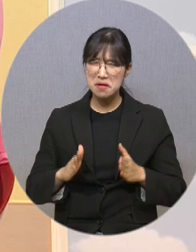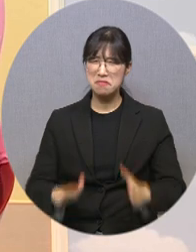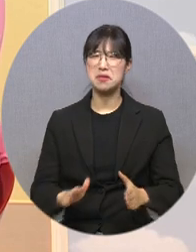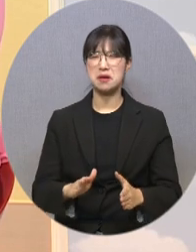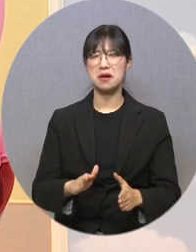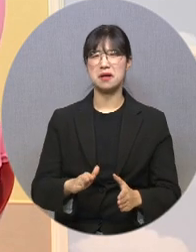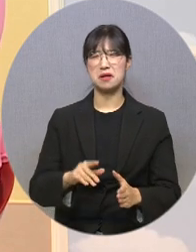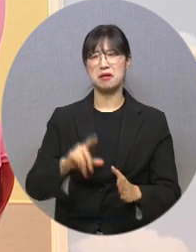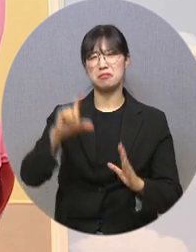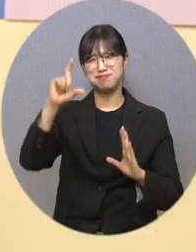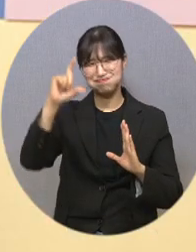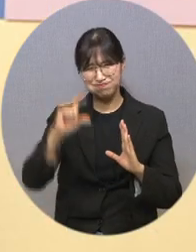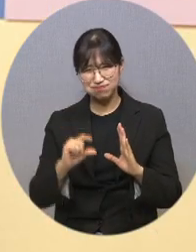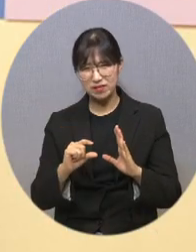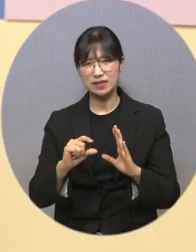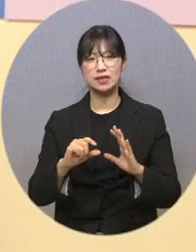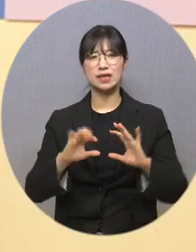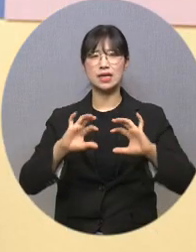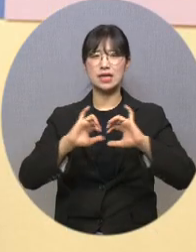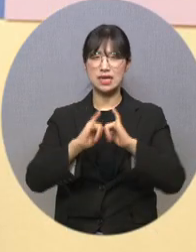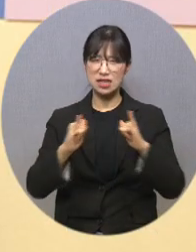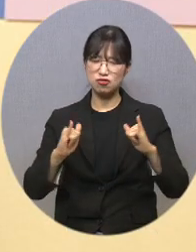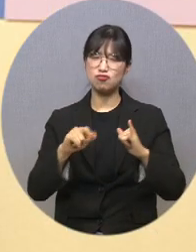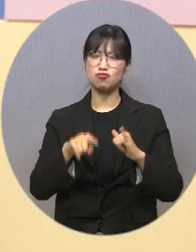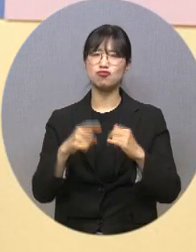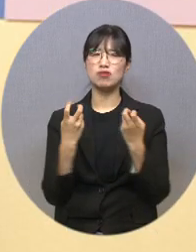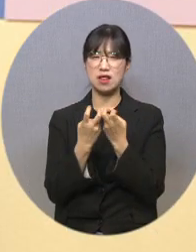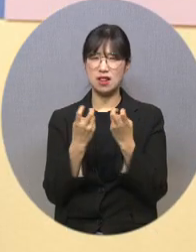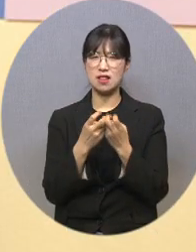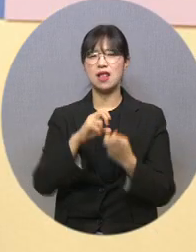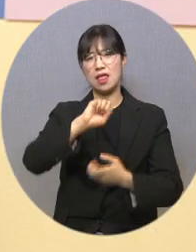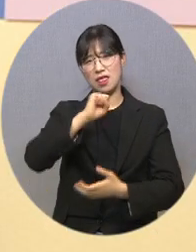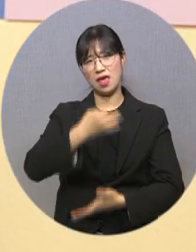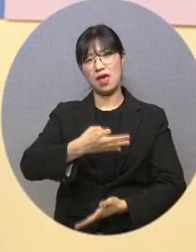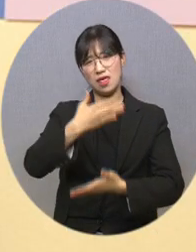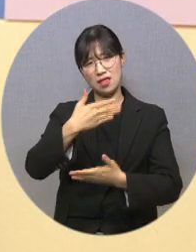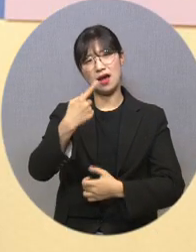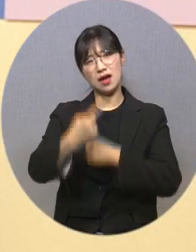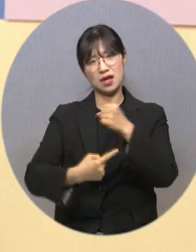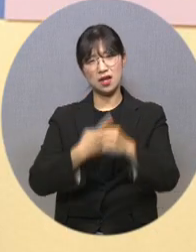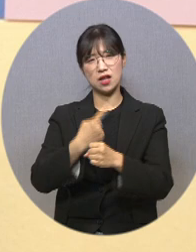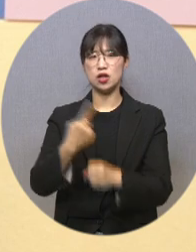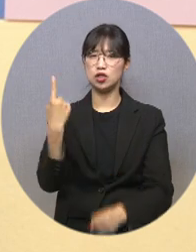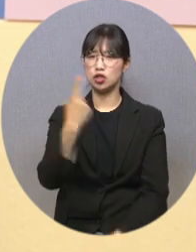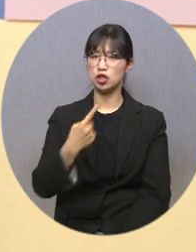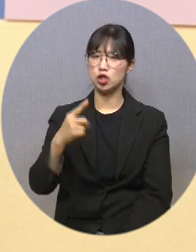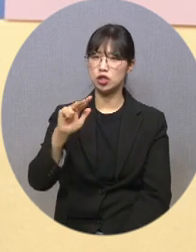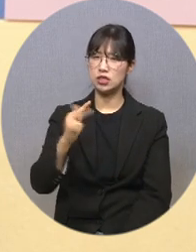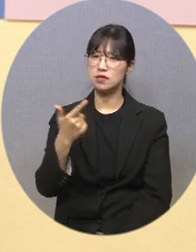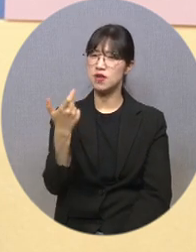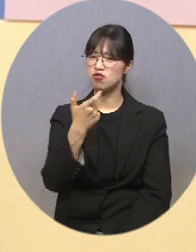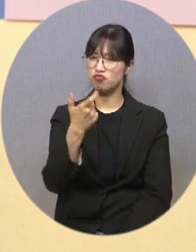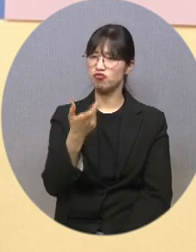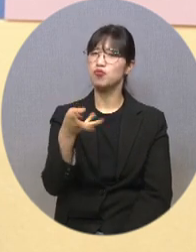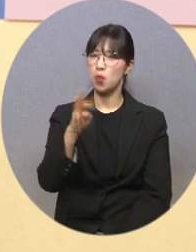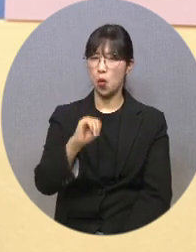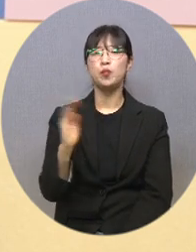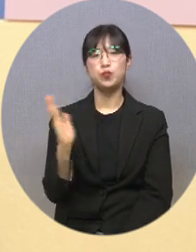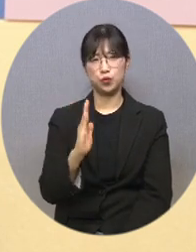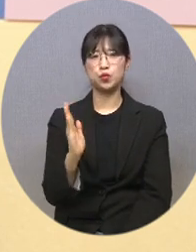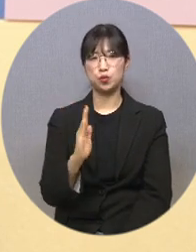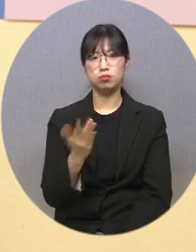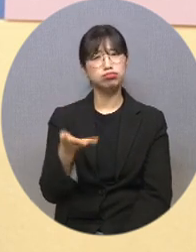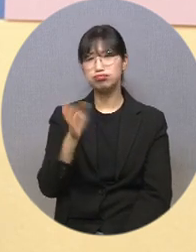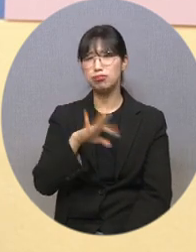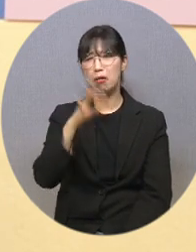저출산이라든가 또 인구 대책에 쏟아붓는 예산이 한 해 한 1760억 정도 됩니다.